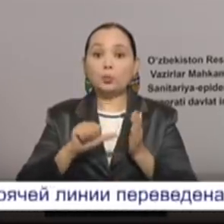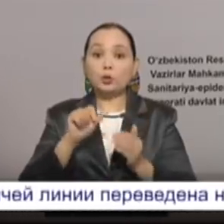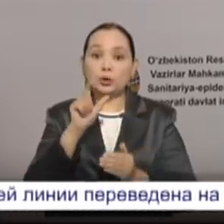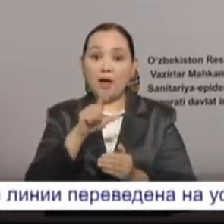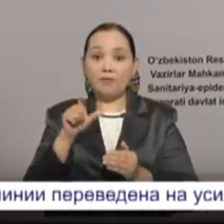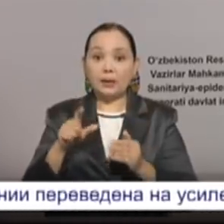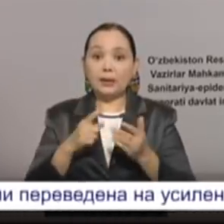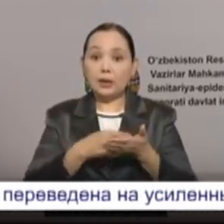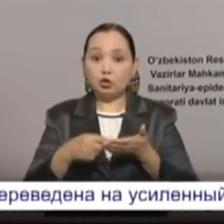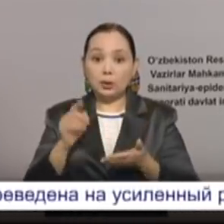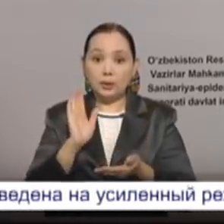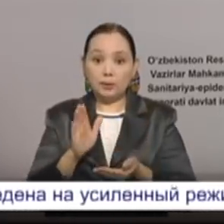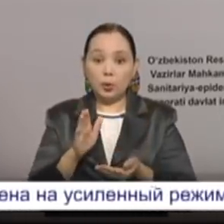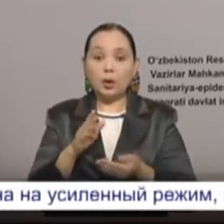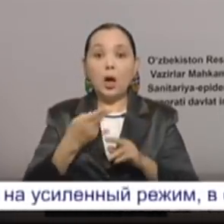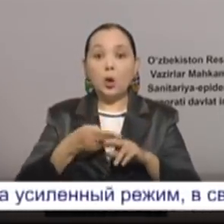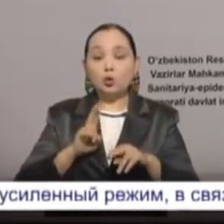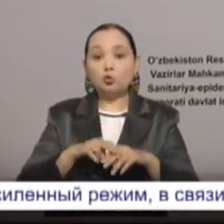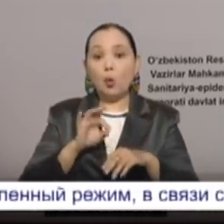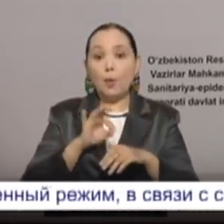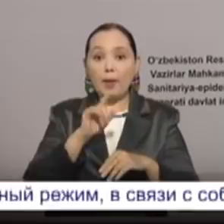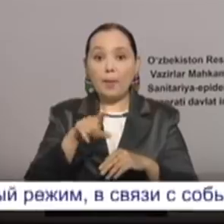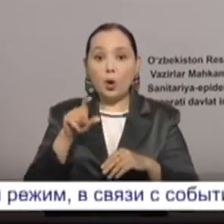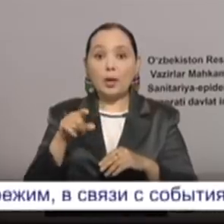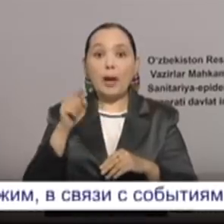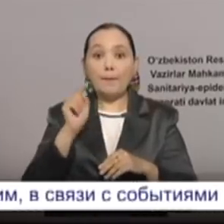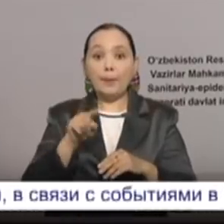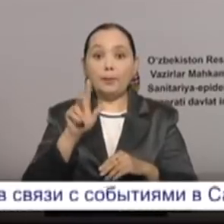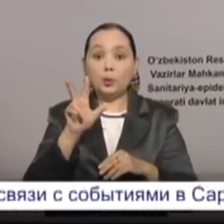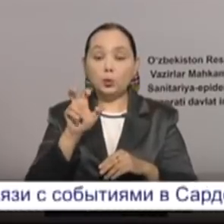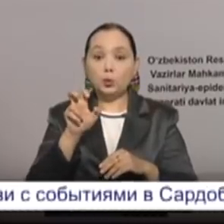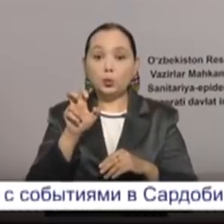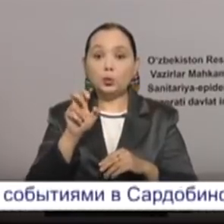nafarni tashkil etyapti. Ushbu bemorlarning 1319